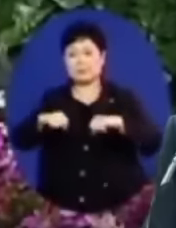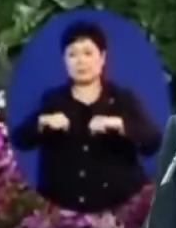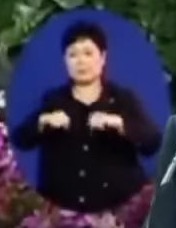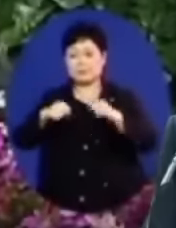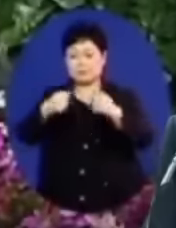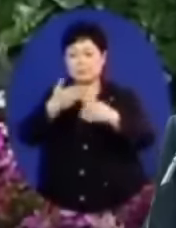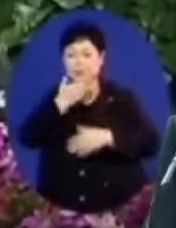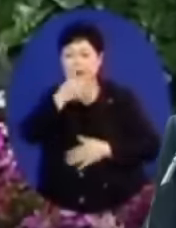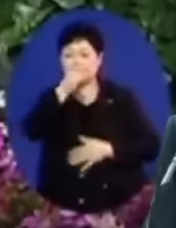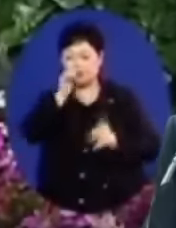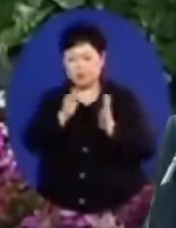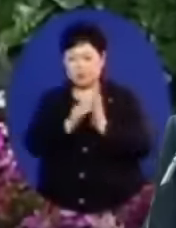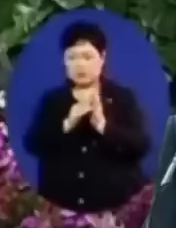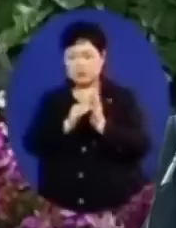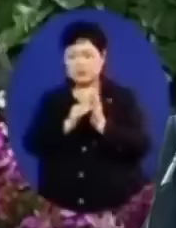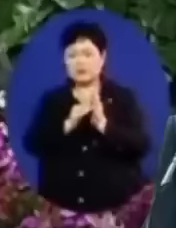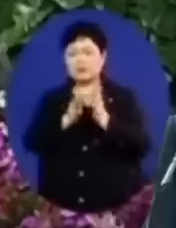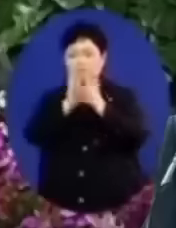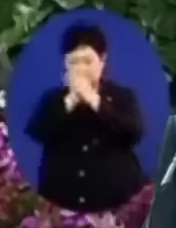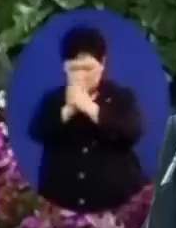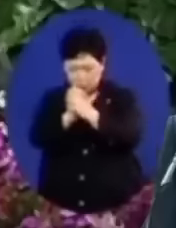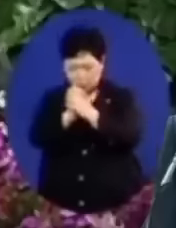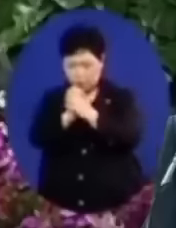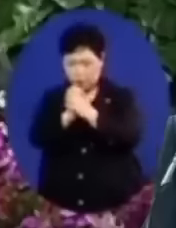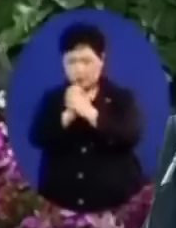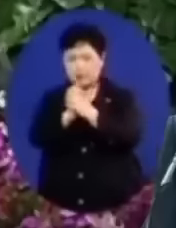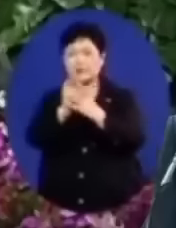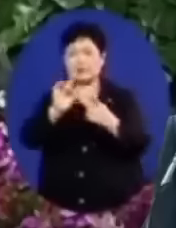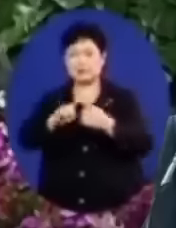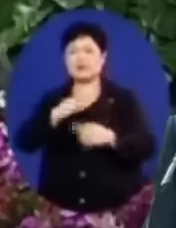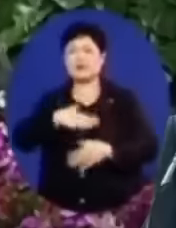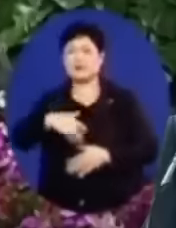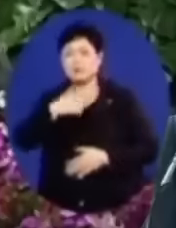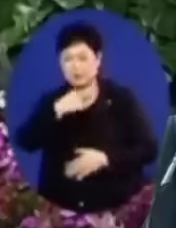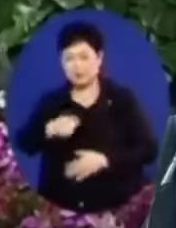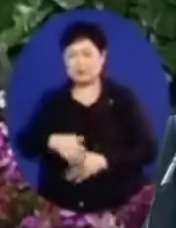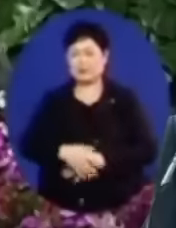응답하실 수 있는 기도를 해야 되겠다는 것입니다.